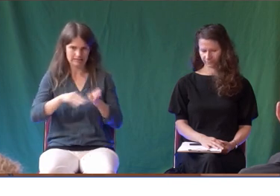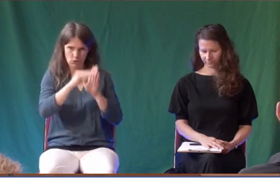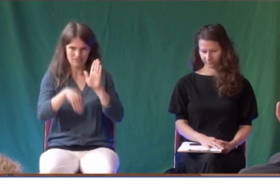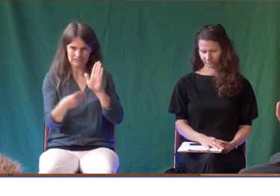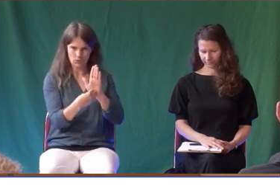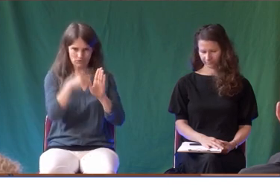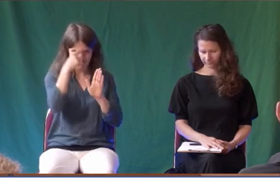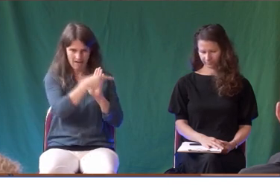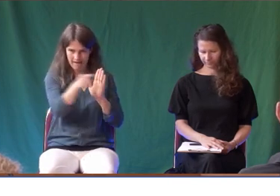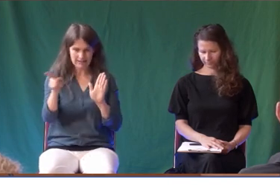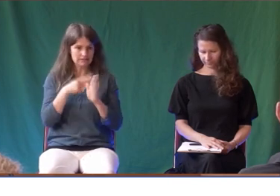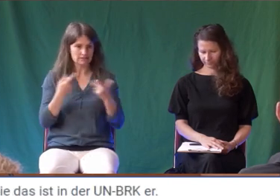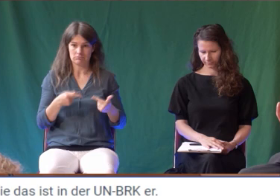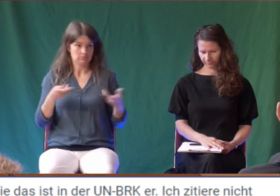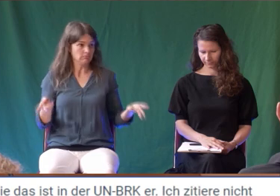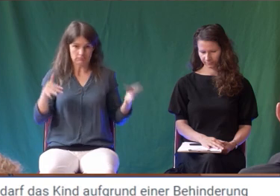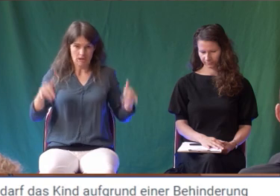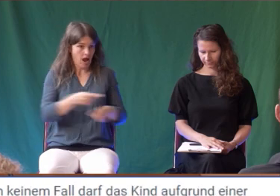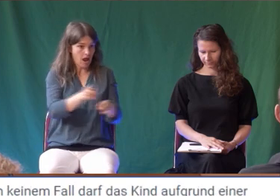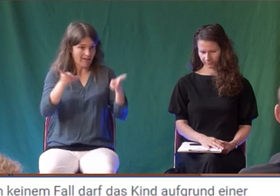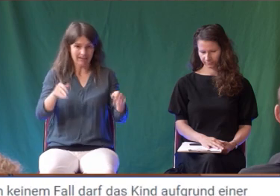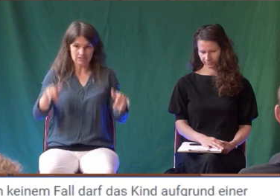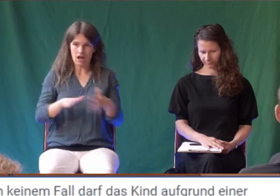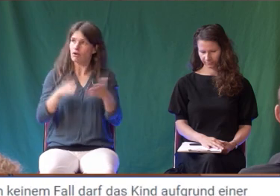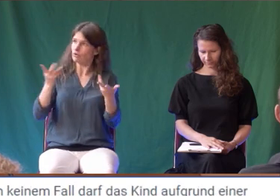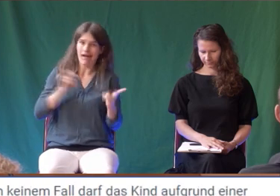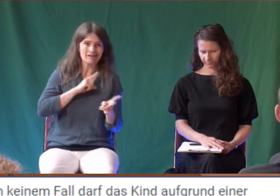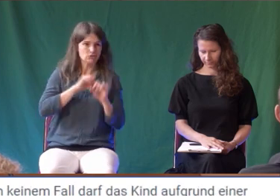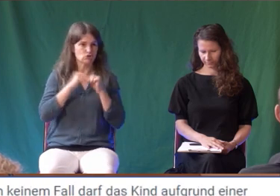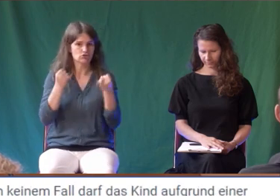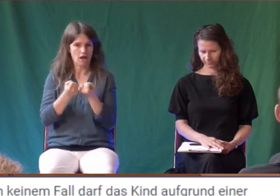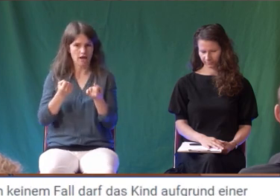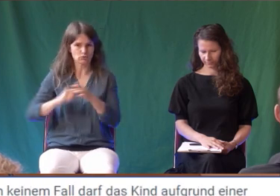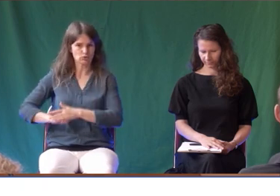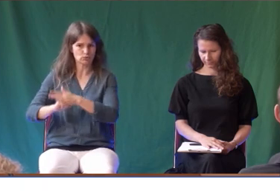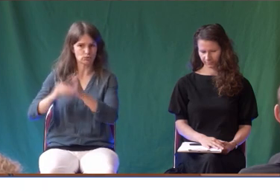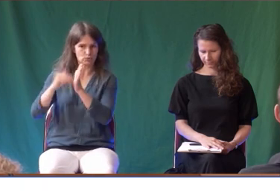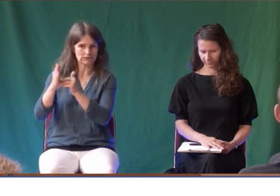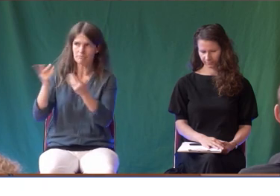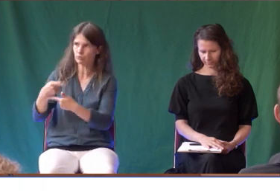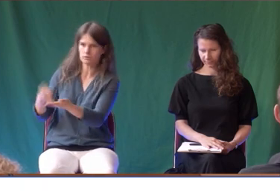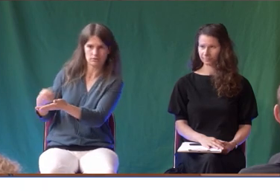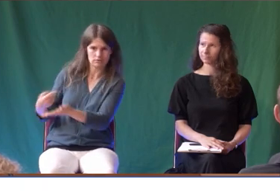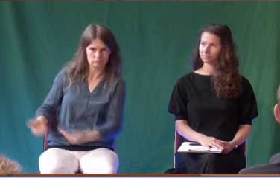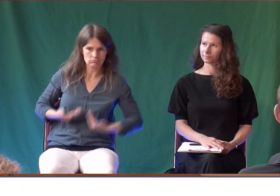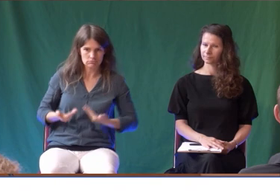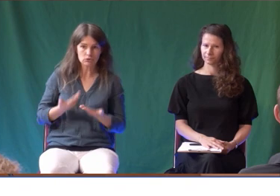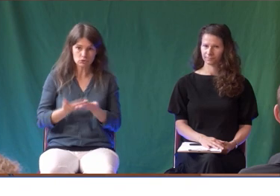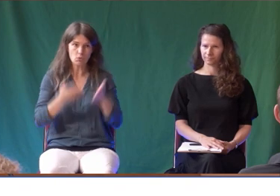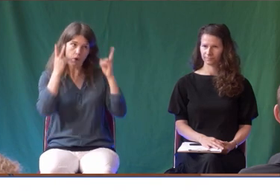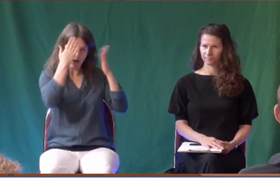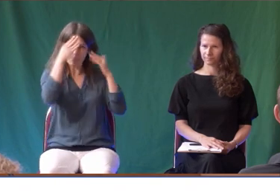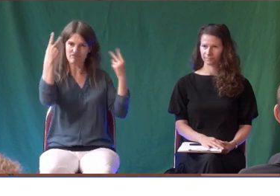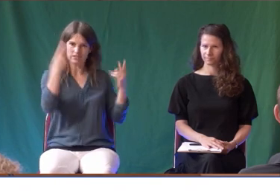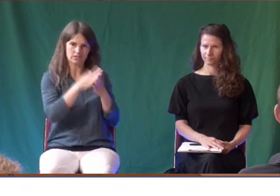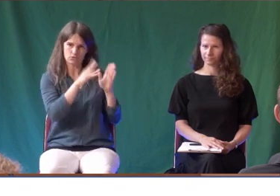zu gründen Kinder zu haben und in staatliches Unterstützungssystem beanspruchen zu können das sind Eckpfeiler für die Achtung